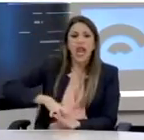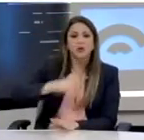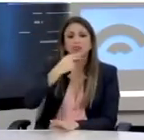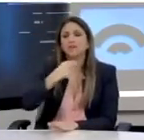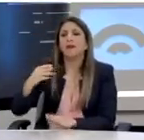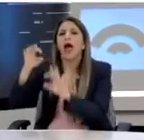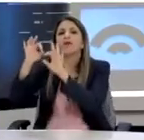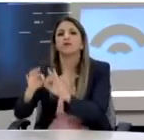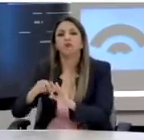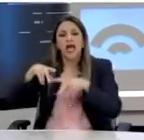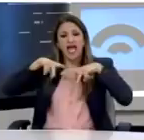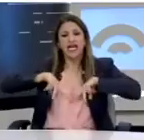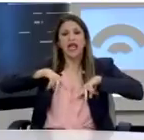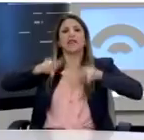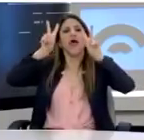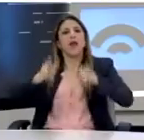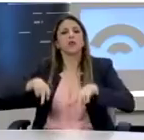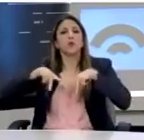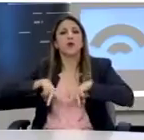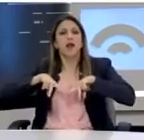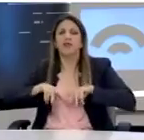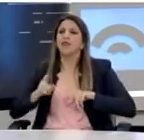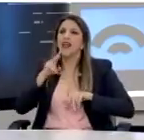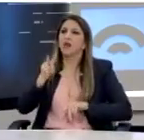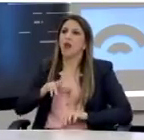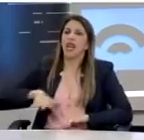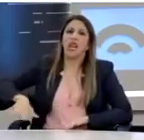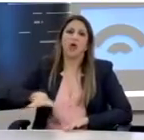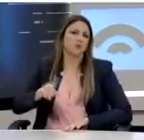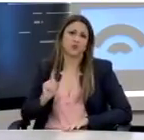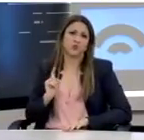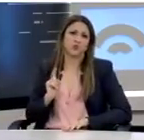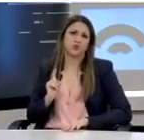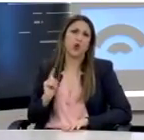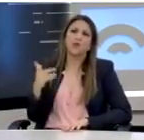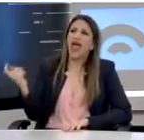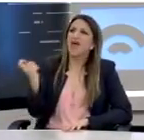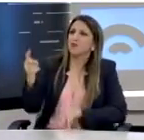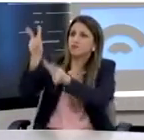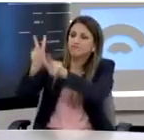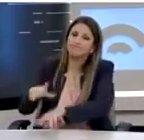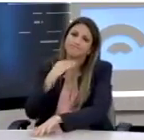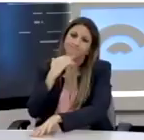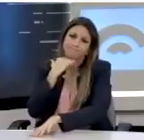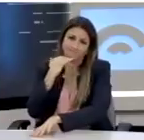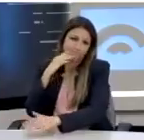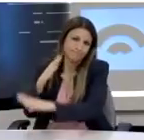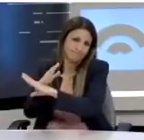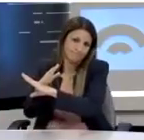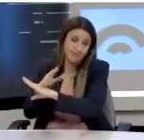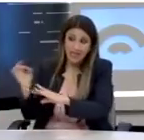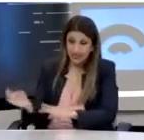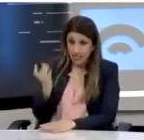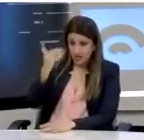Τα κράτη αναγνωρίζουν κράτη. Δεν αναγνωρίζουν ούτε λαούς, ούτε εθνότητες. Ως εκ τούτου, ακόμα και αν